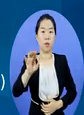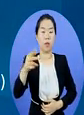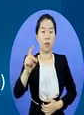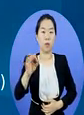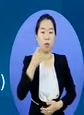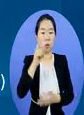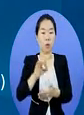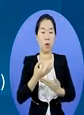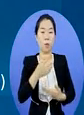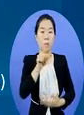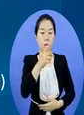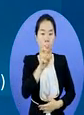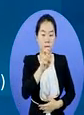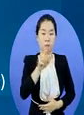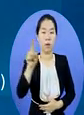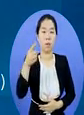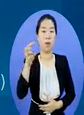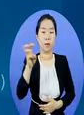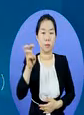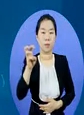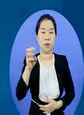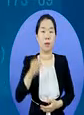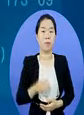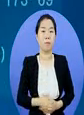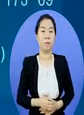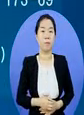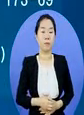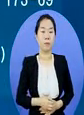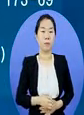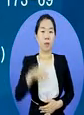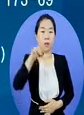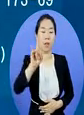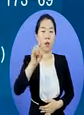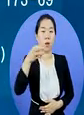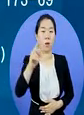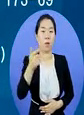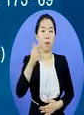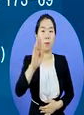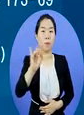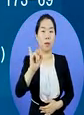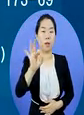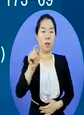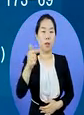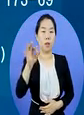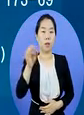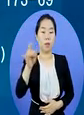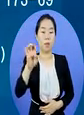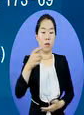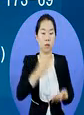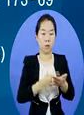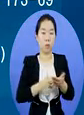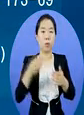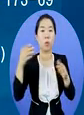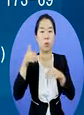월급 130만 원, 120만 원 선의 임금이 적용됩니다. 주식회사 새롬 BNF에서 총무 및 일반 사무원을